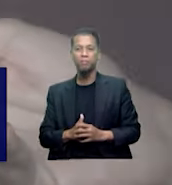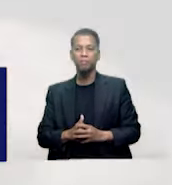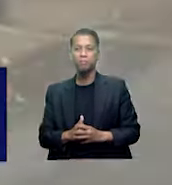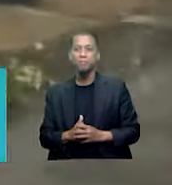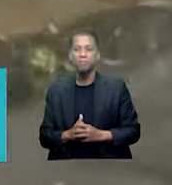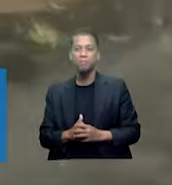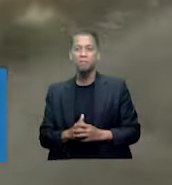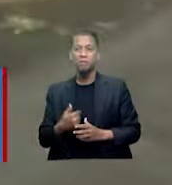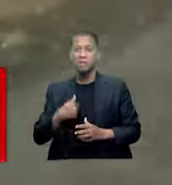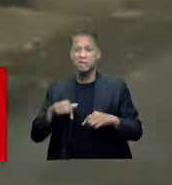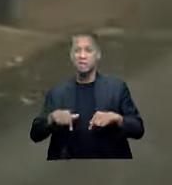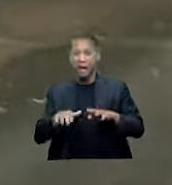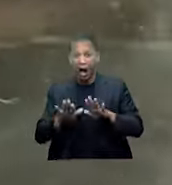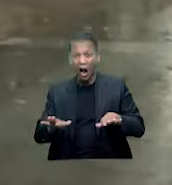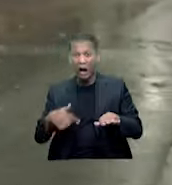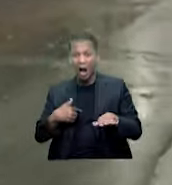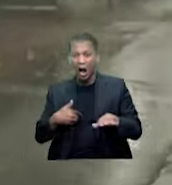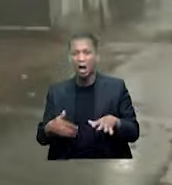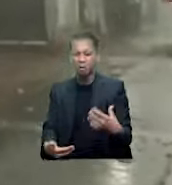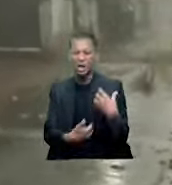gendong.